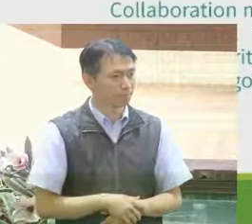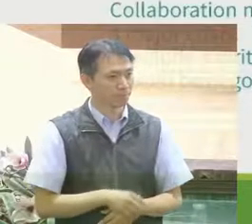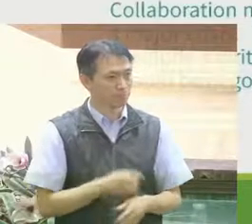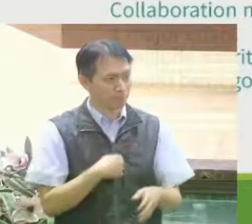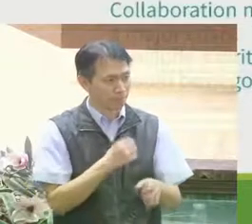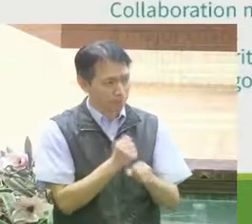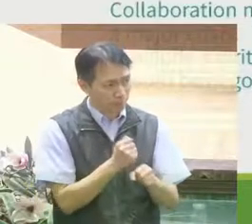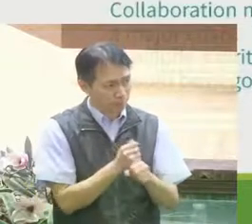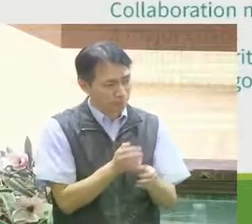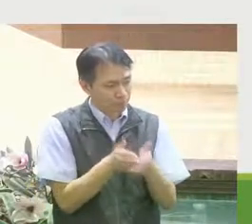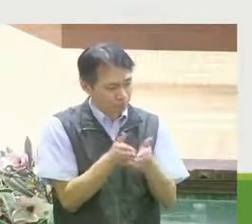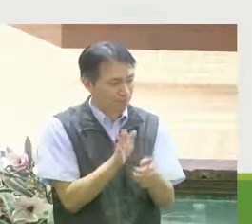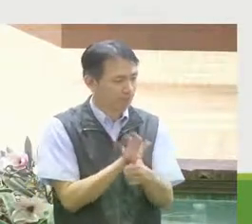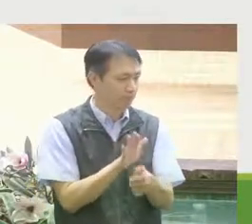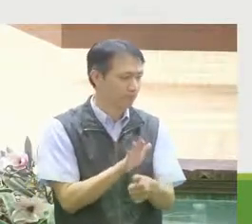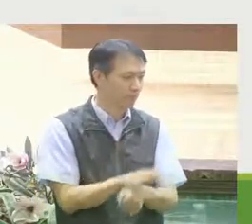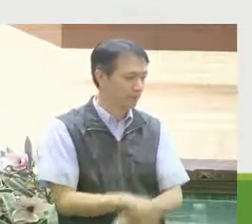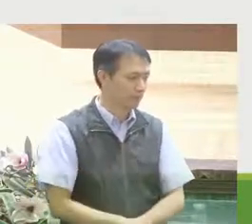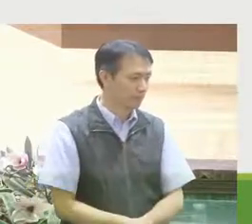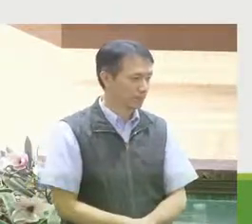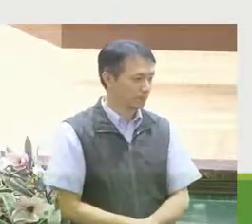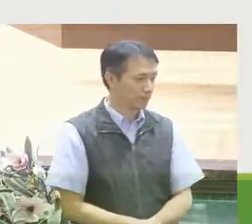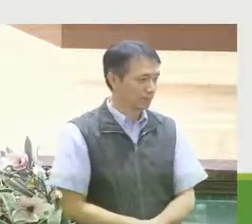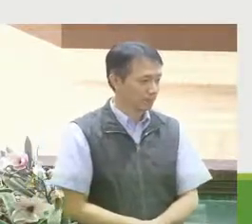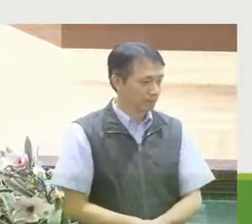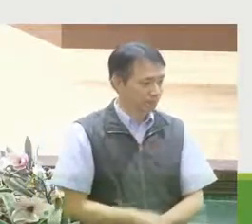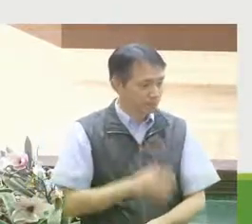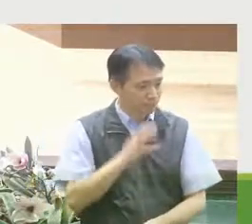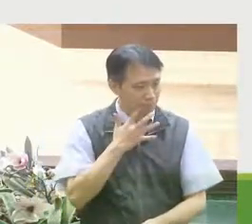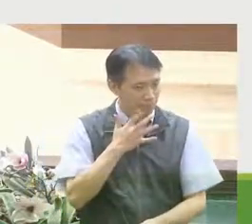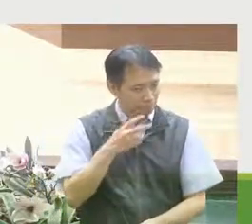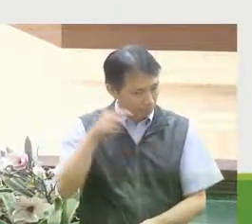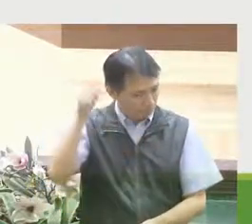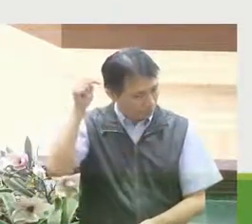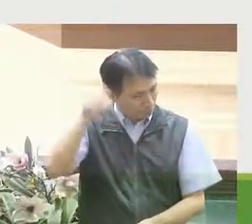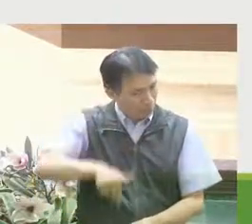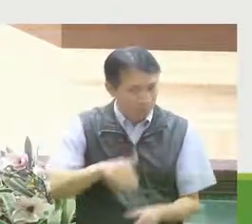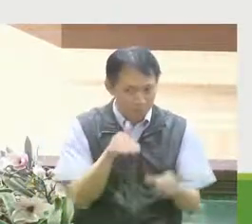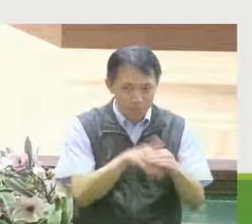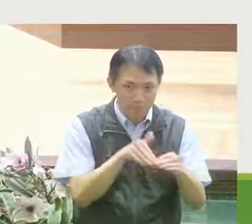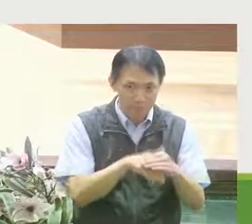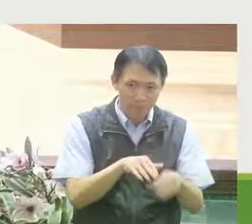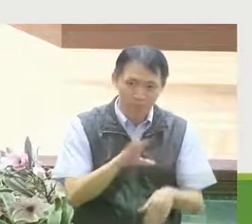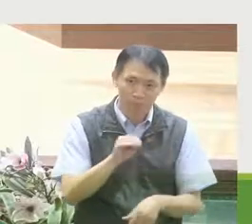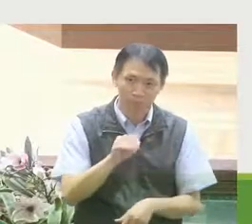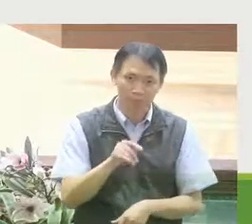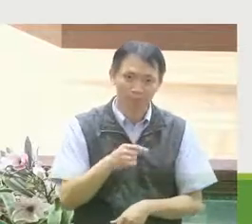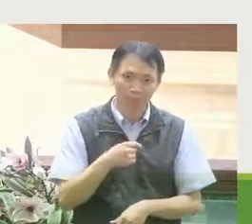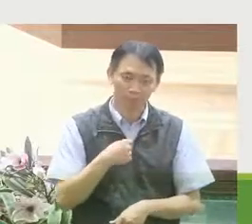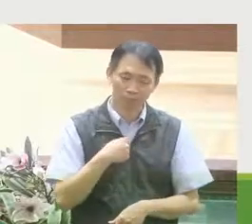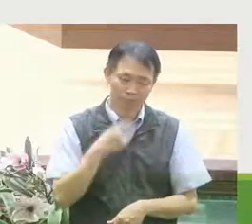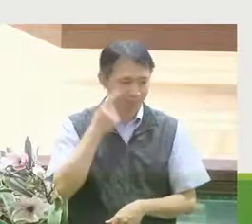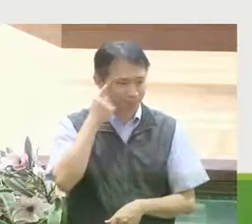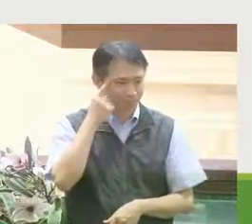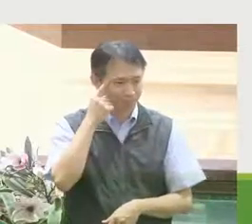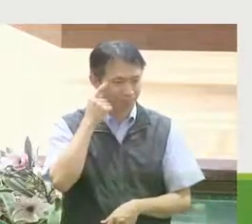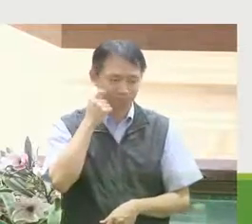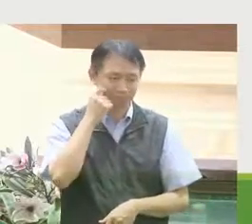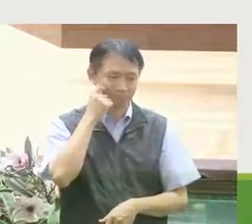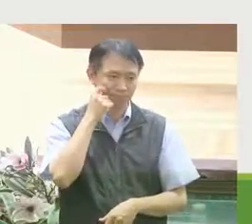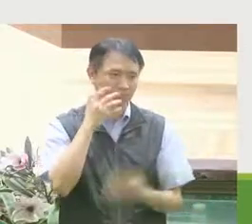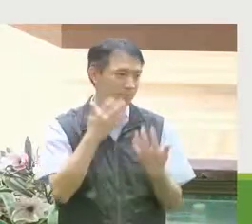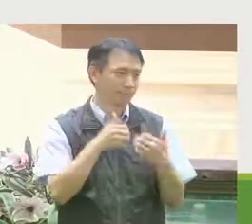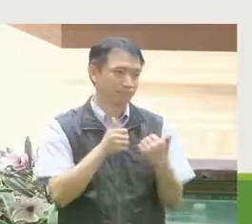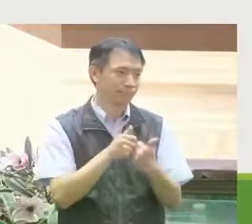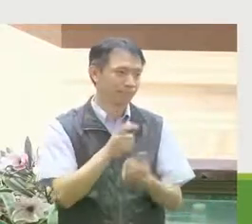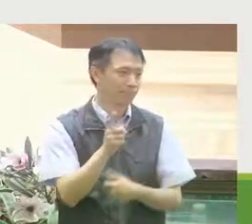认为是有必要的。澳门还有下次投票吗？我认为短期内难有机会，